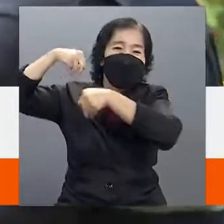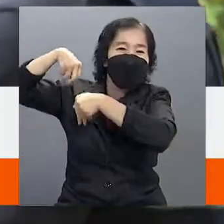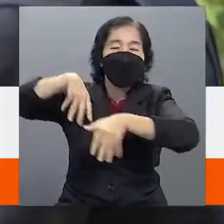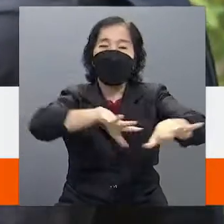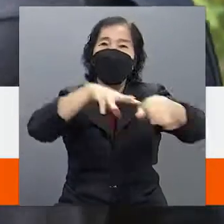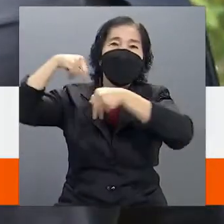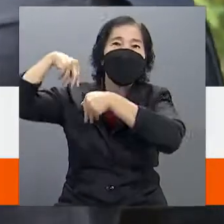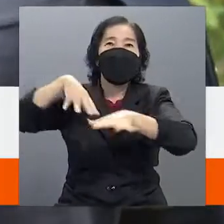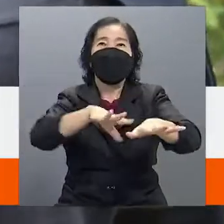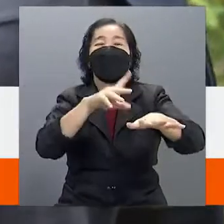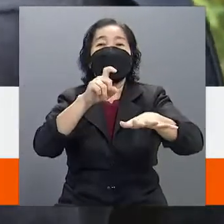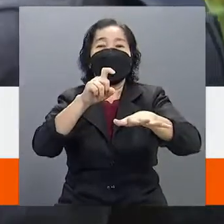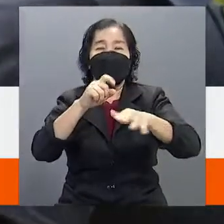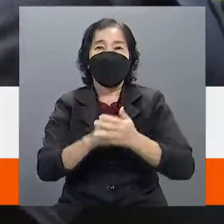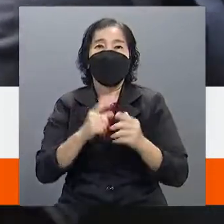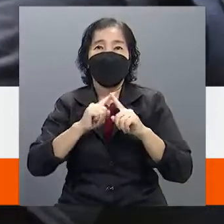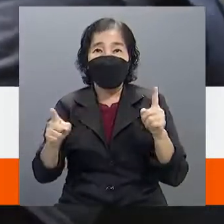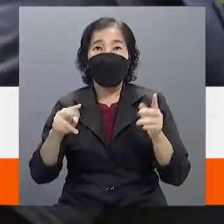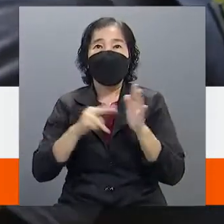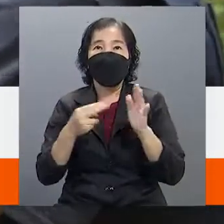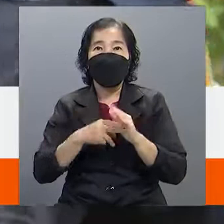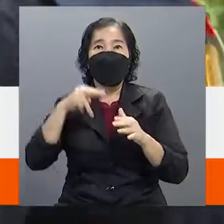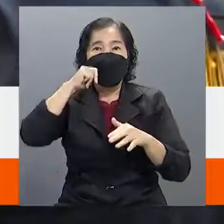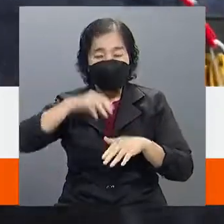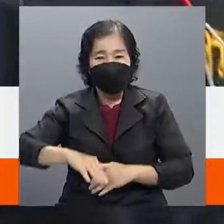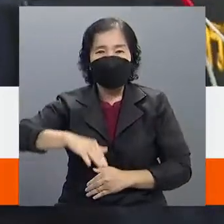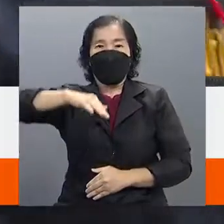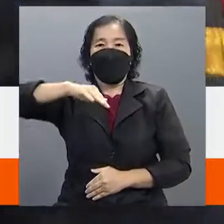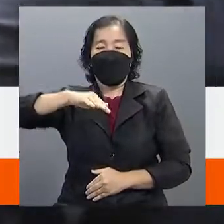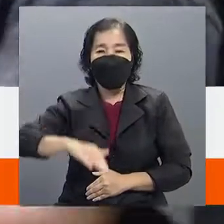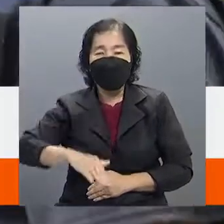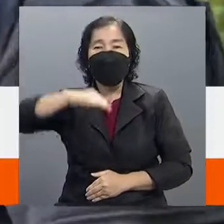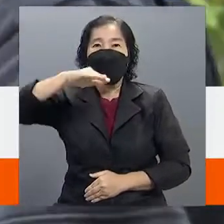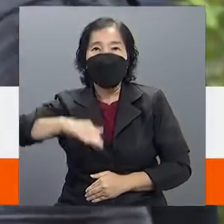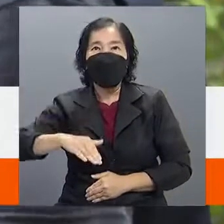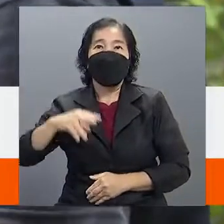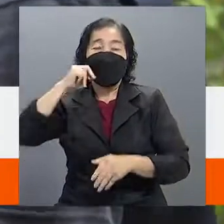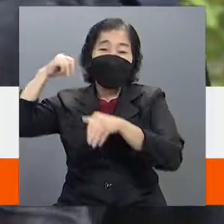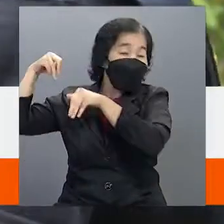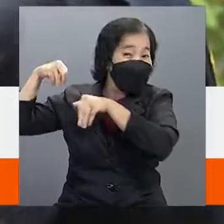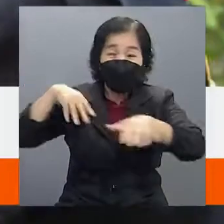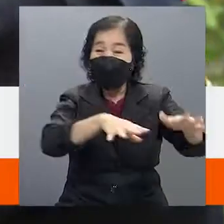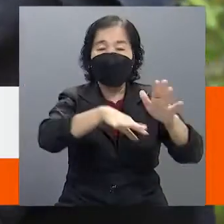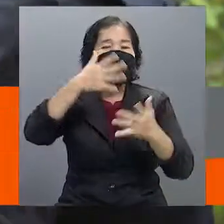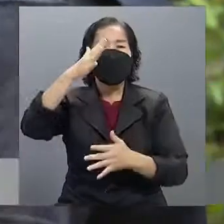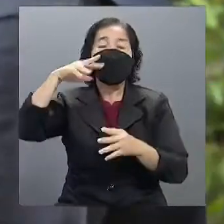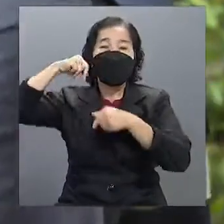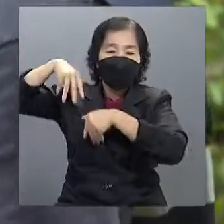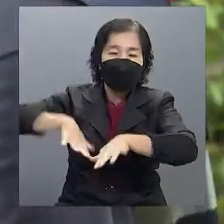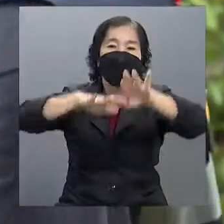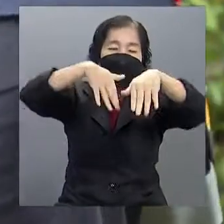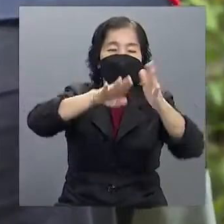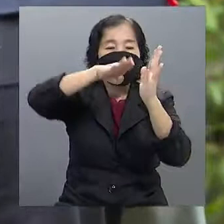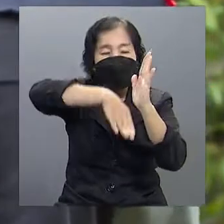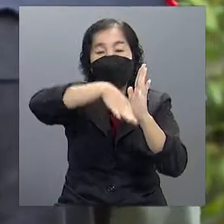ำน้ำแม่แตงแต่มันก็จะทำให้ระดับน้ำสูงขึ้นมันไม่ได้มาแบบน้ำป่าตูมเดียวไม่มีแบบนั้นครับแต่ระดับน้ำจะสูงขึ้นถ้าระดับน้ำสู